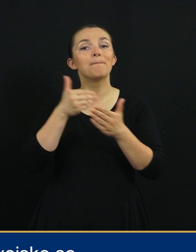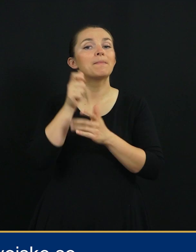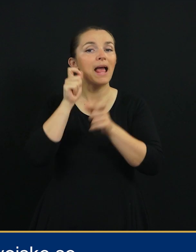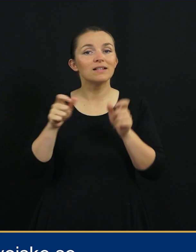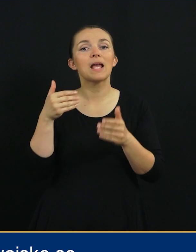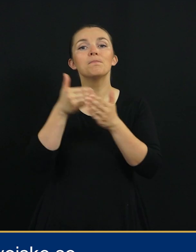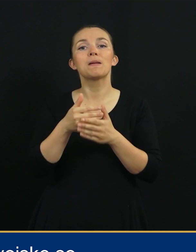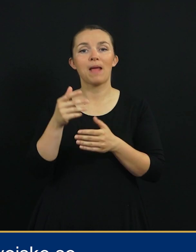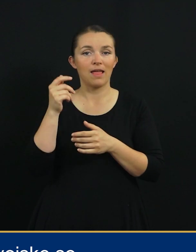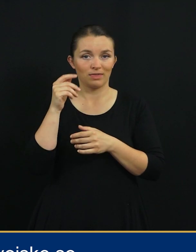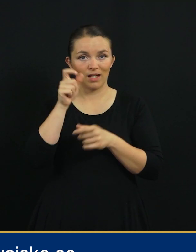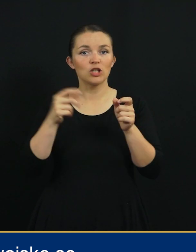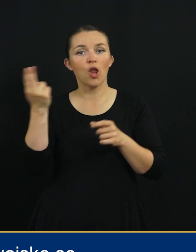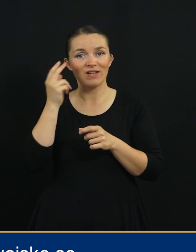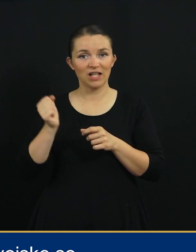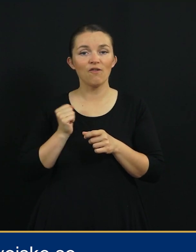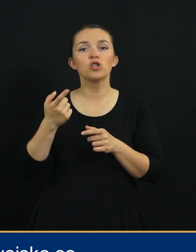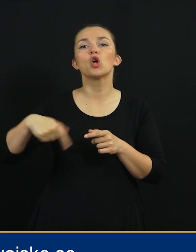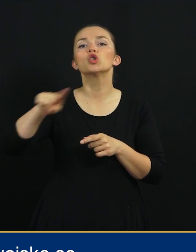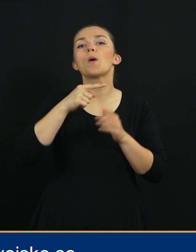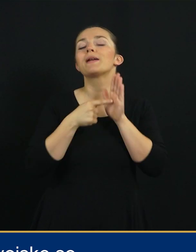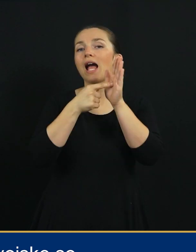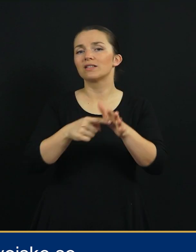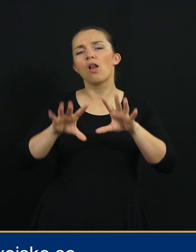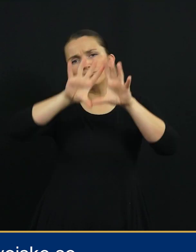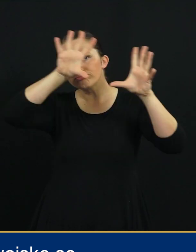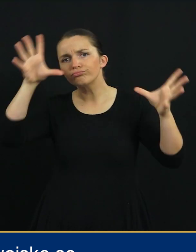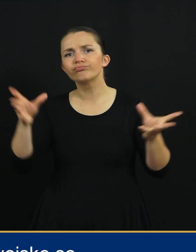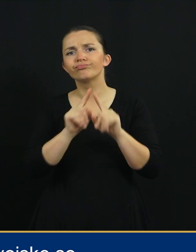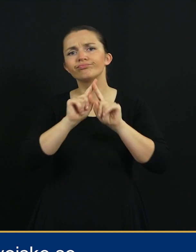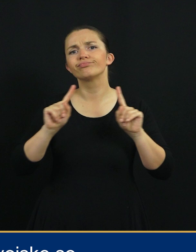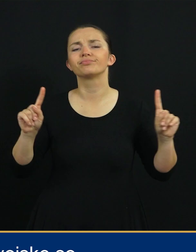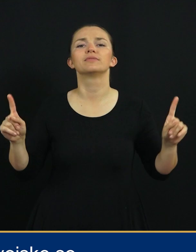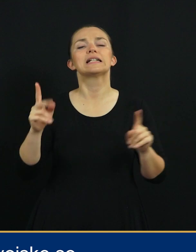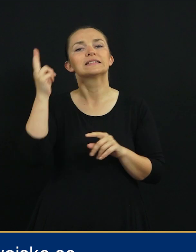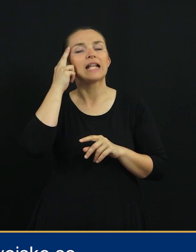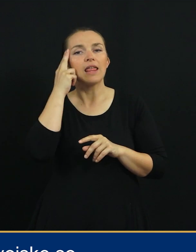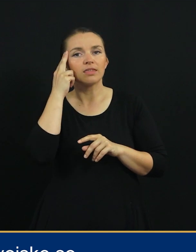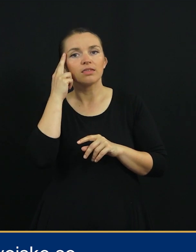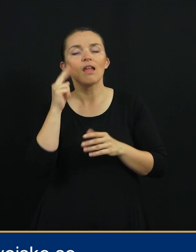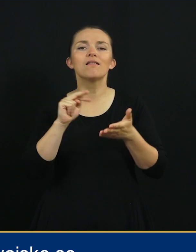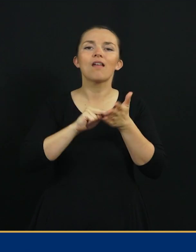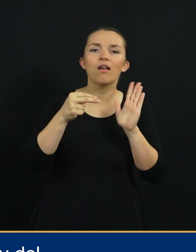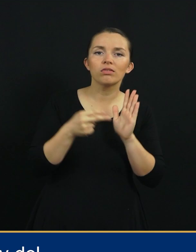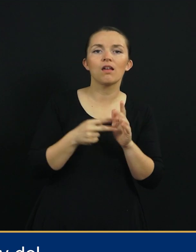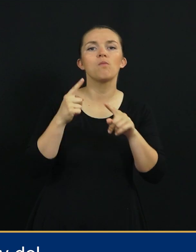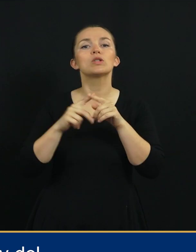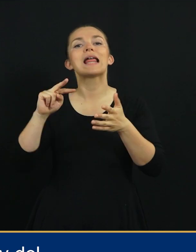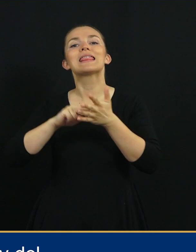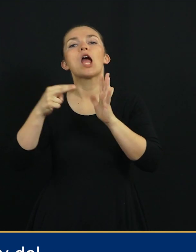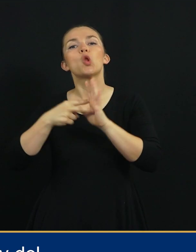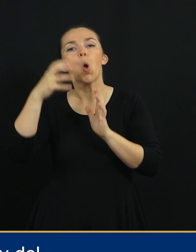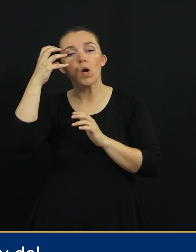Pripadnice in pripadniki Slovenske vojske so prikazali širok nabor različnih znanj, tehnike in